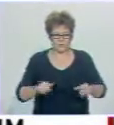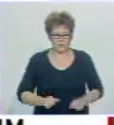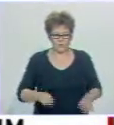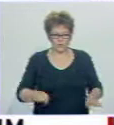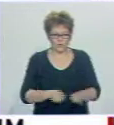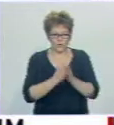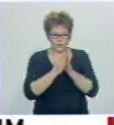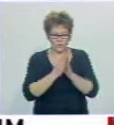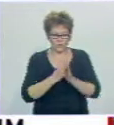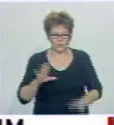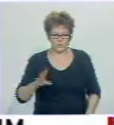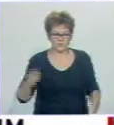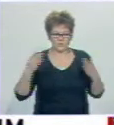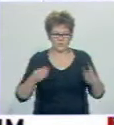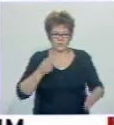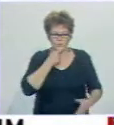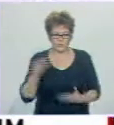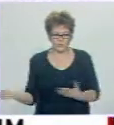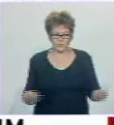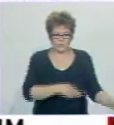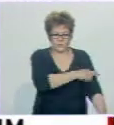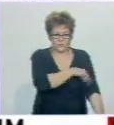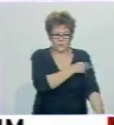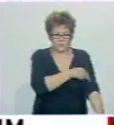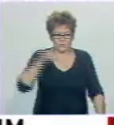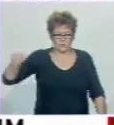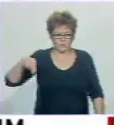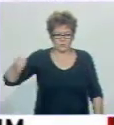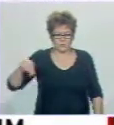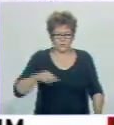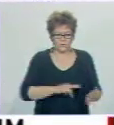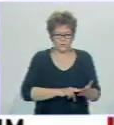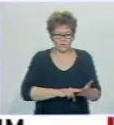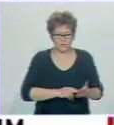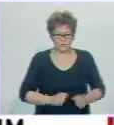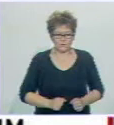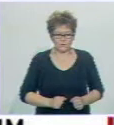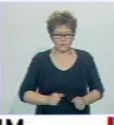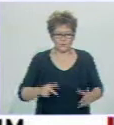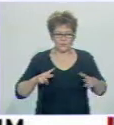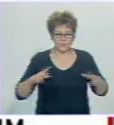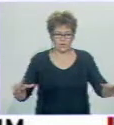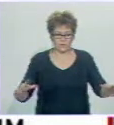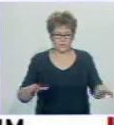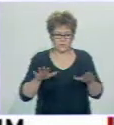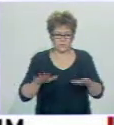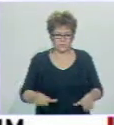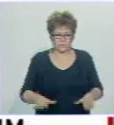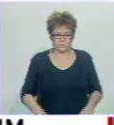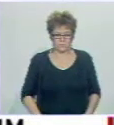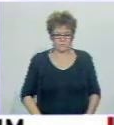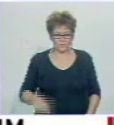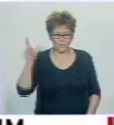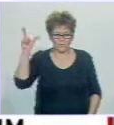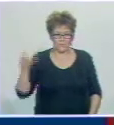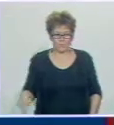Colegul său, în vârstă de 59 de ani, a fost transportat la Spitalul Județean de Urgență Vâlcea și este în stare gravă, dar stabilă. Pacientul,